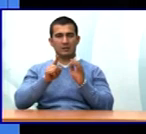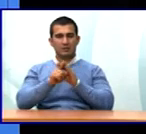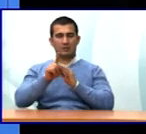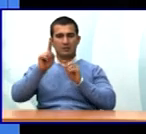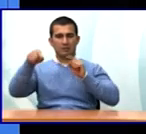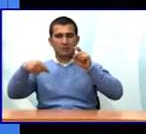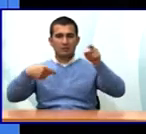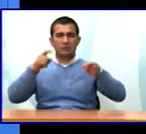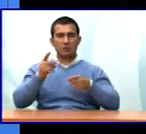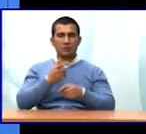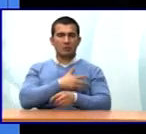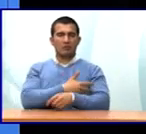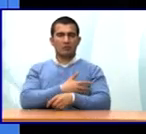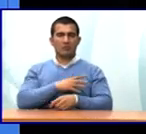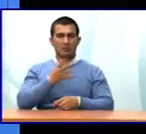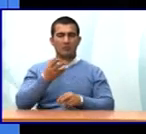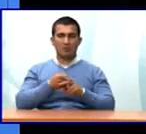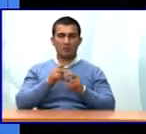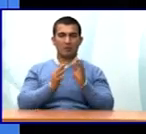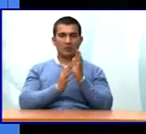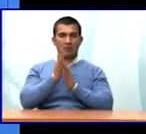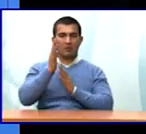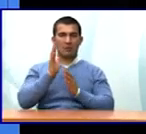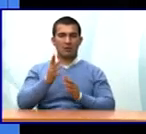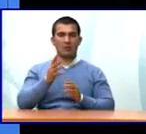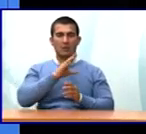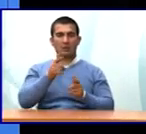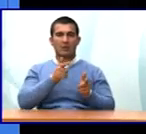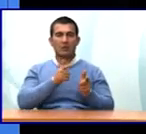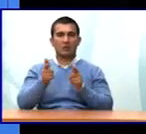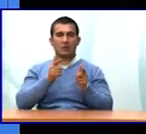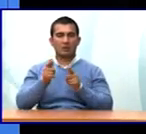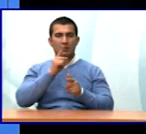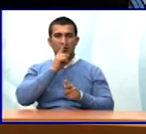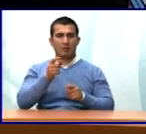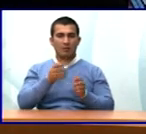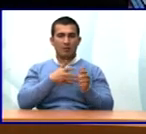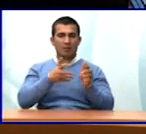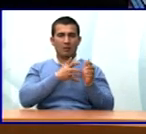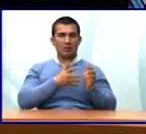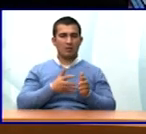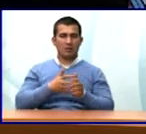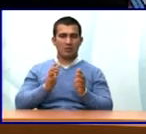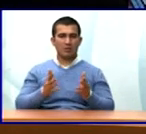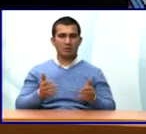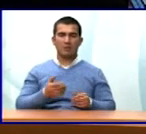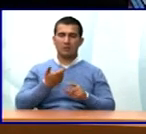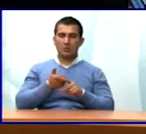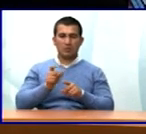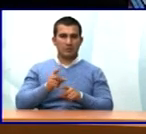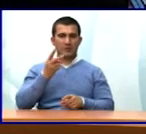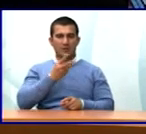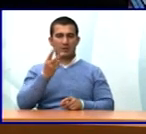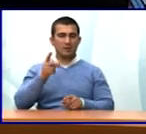boshlaydi hamda oxirgisi o'simlik hosili pishmay qolishi kuzatiladi. Ko'rdingizmi? Har ikkita holatda